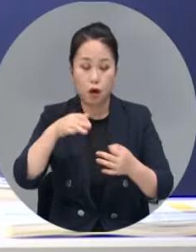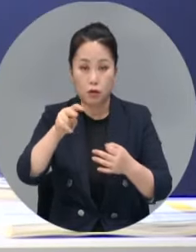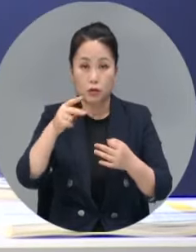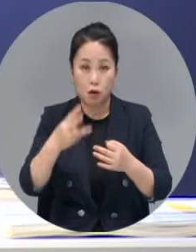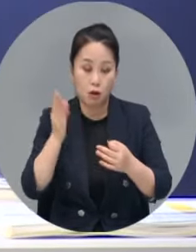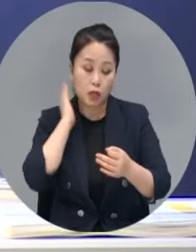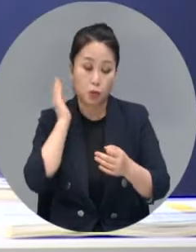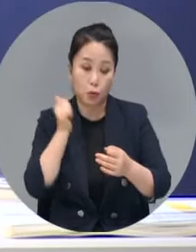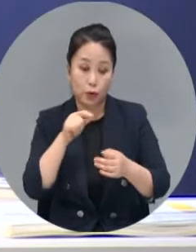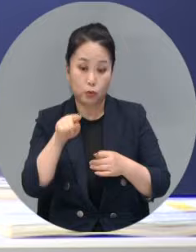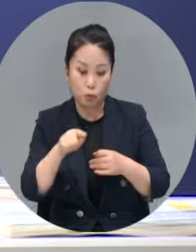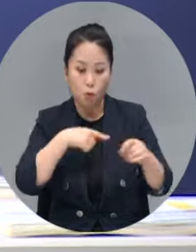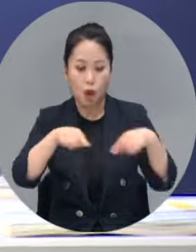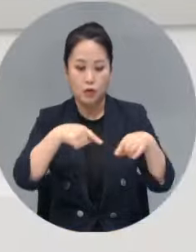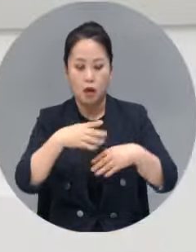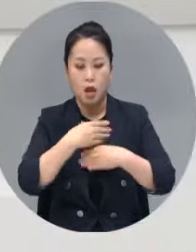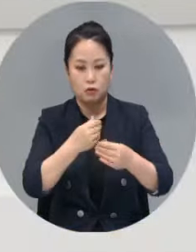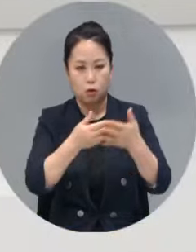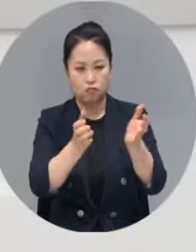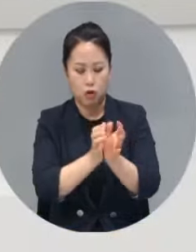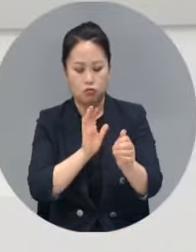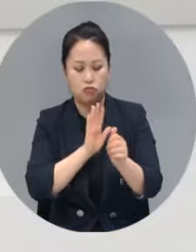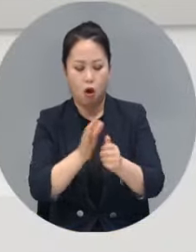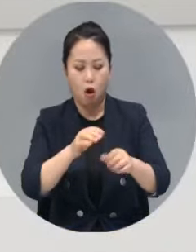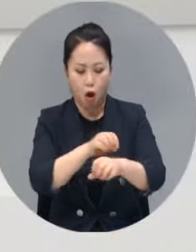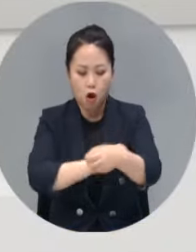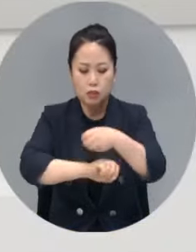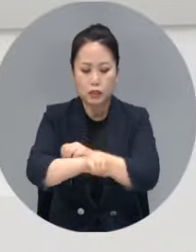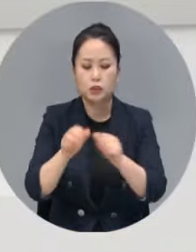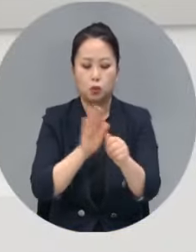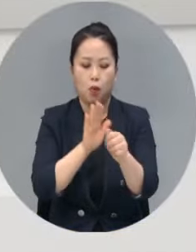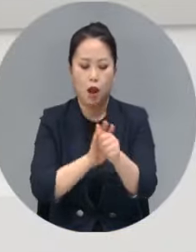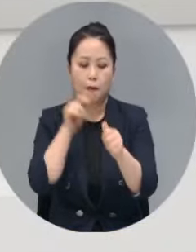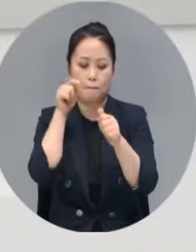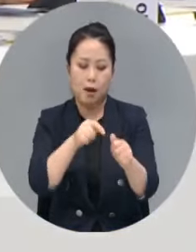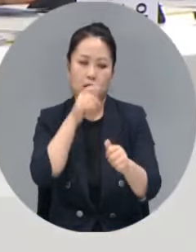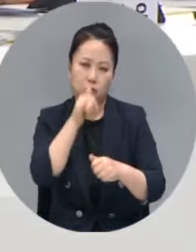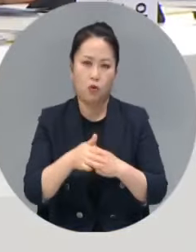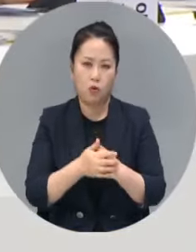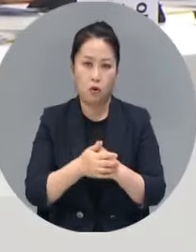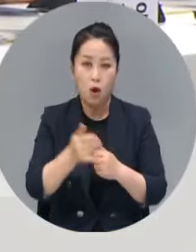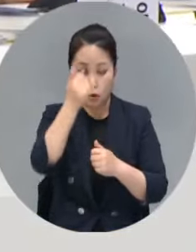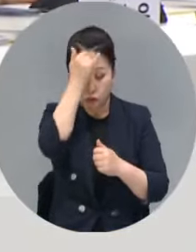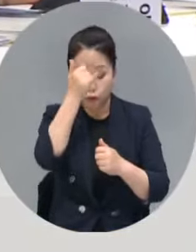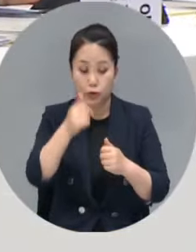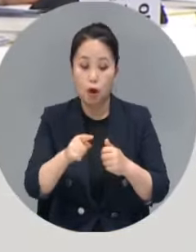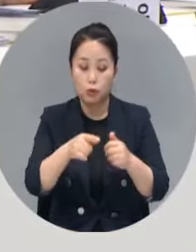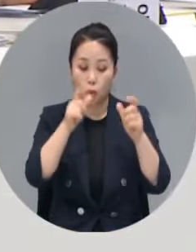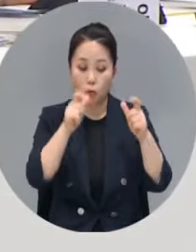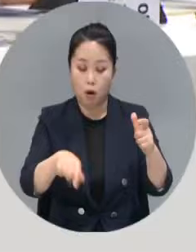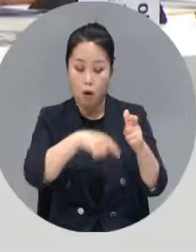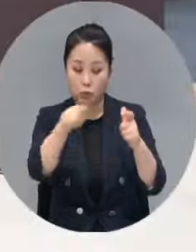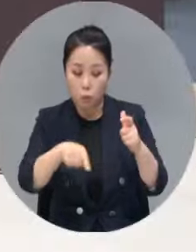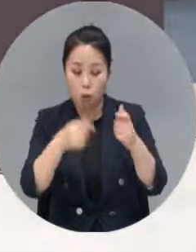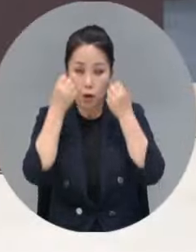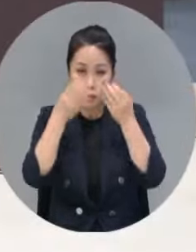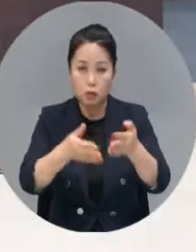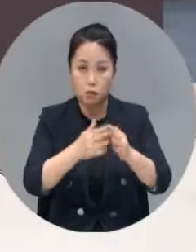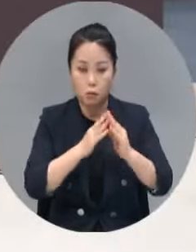지원을 검토하며 힘을 실어줬습니다 충청권도 특별 지자체 신설 논의가 발한 상황